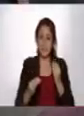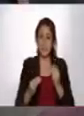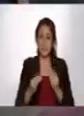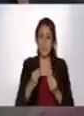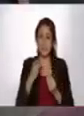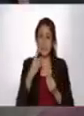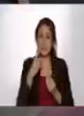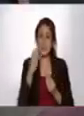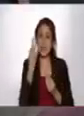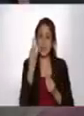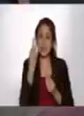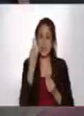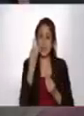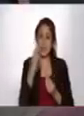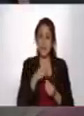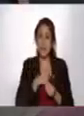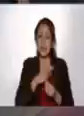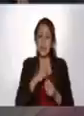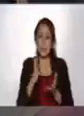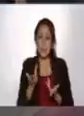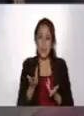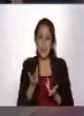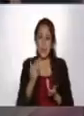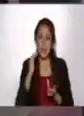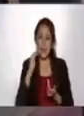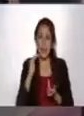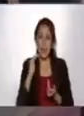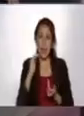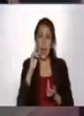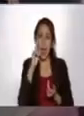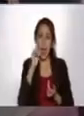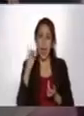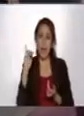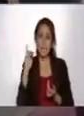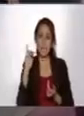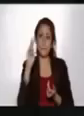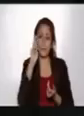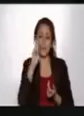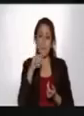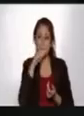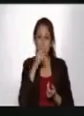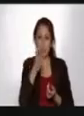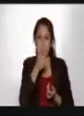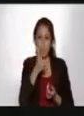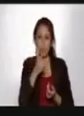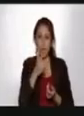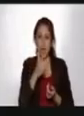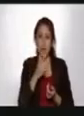3 سنين، بقول لها انت اسمك ايه؟ تقول لي اسمي حبيبه. يا بنت اسمك سما؟ تقول لي لا يا ماما انا اسمي حبيب.